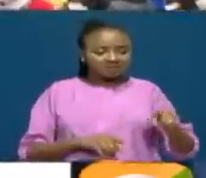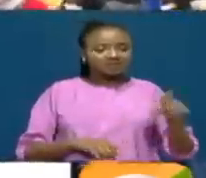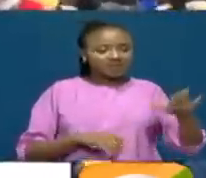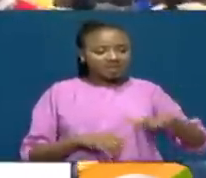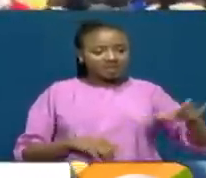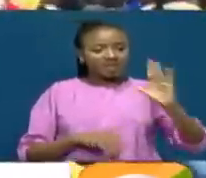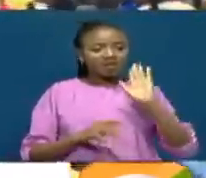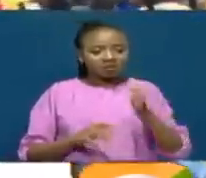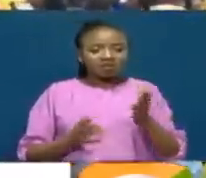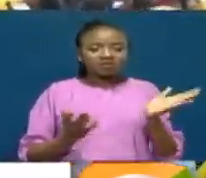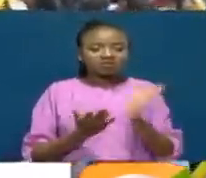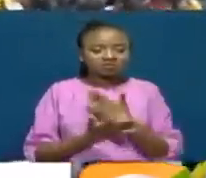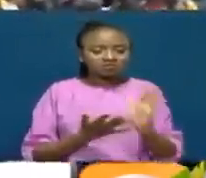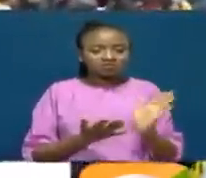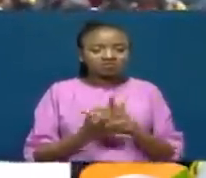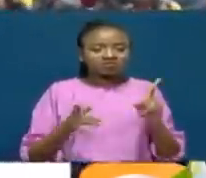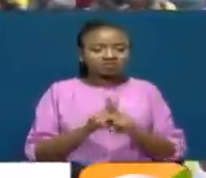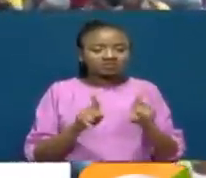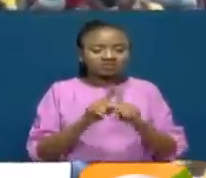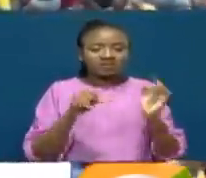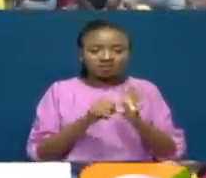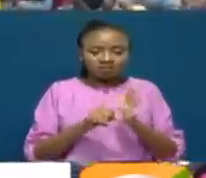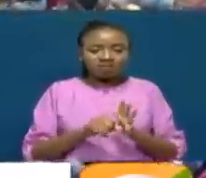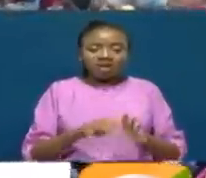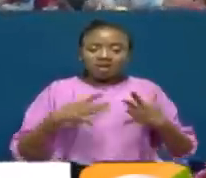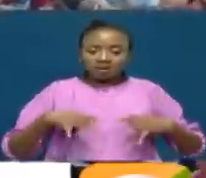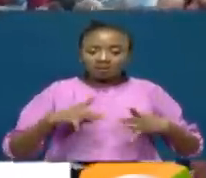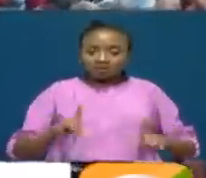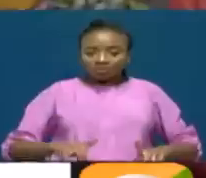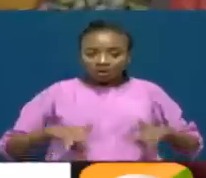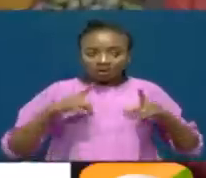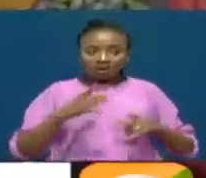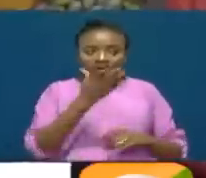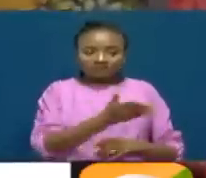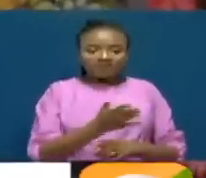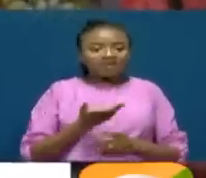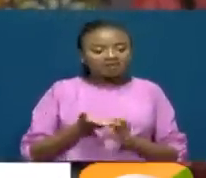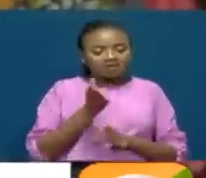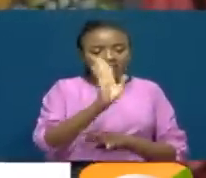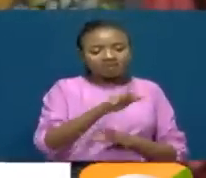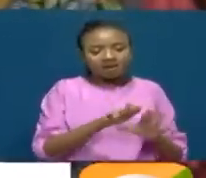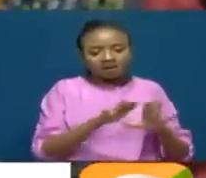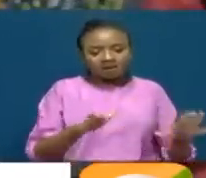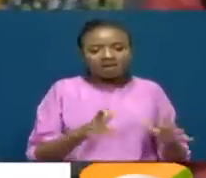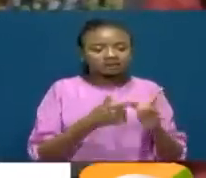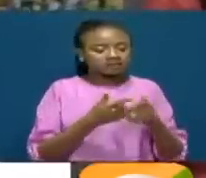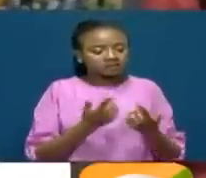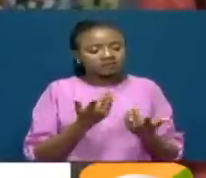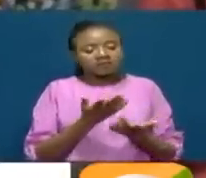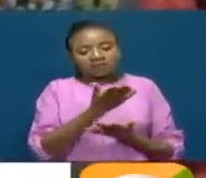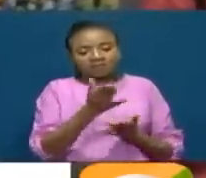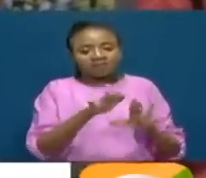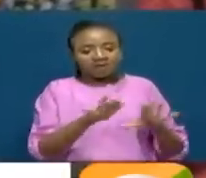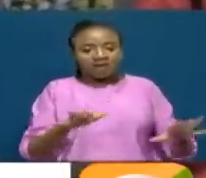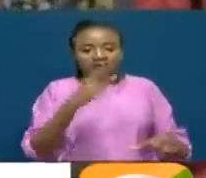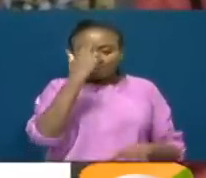wale ambao ni wenyeji wapatiwe hiyo shamba, na tutalipa kama serikali hiyo shamba iwe ni shamba